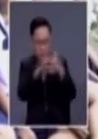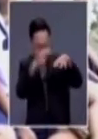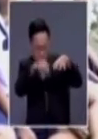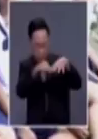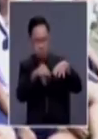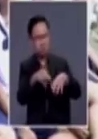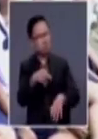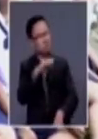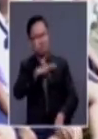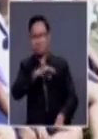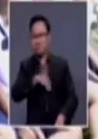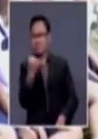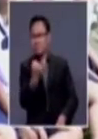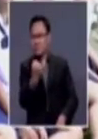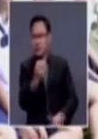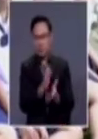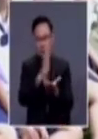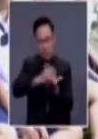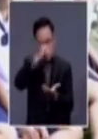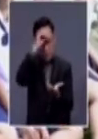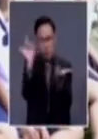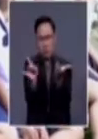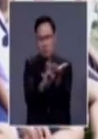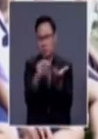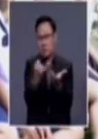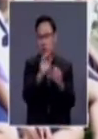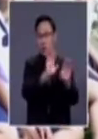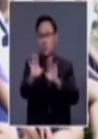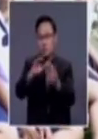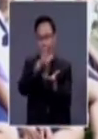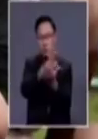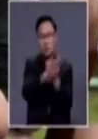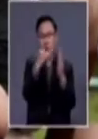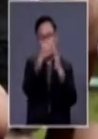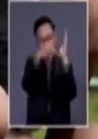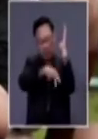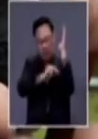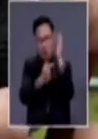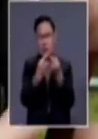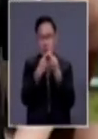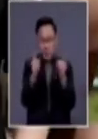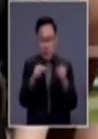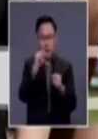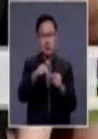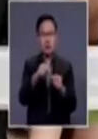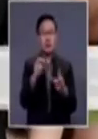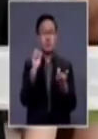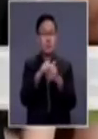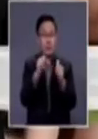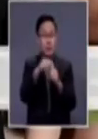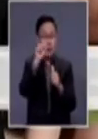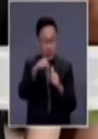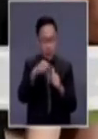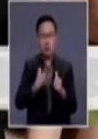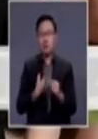งคุณภาพการศึกษาที่อยู่ในระดับปานกลางเมื่อเทียบกับโรงเรียนอื่นๆของจังหวัดพังงาครับแต่เมื่อโรงเรียนแห่งนี้นะครับได้เข้าร่วมโครงการส